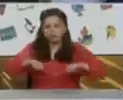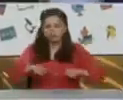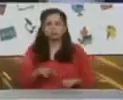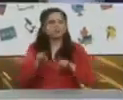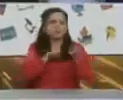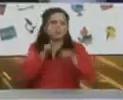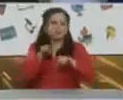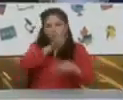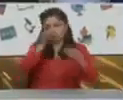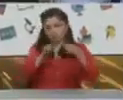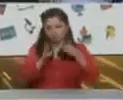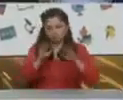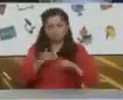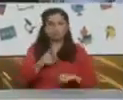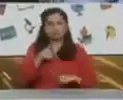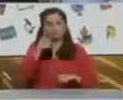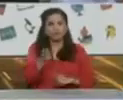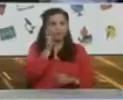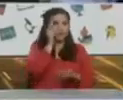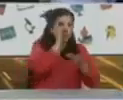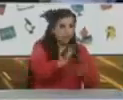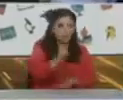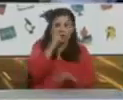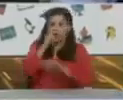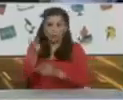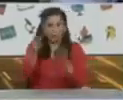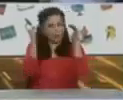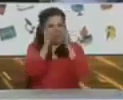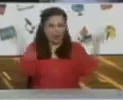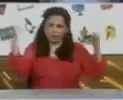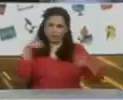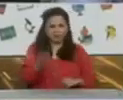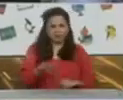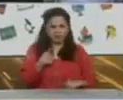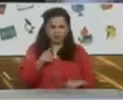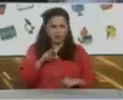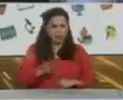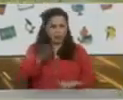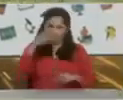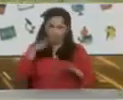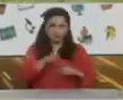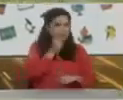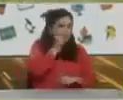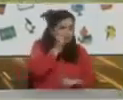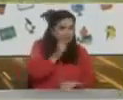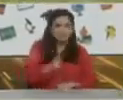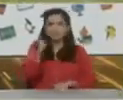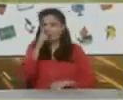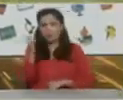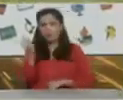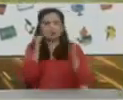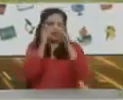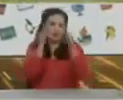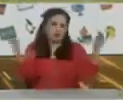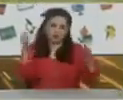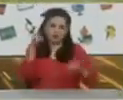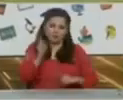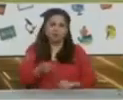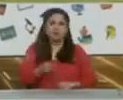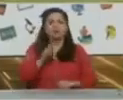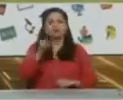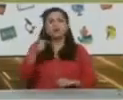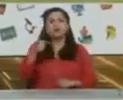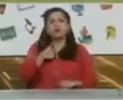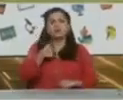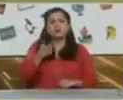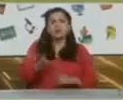कहते हैं बेटा बेटी एक समान, ये मूल्य है हमारे यहां देव रूप की जो